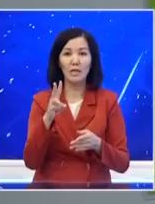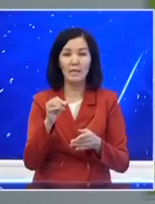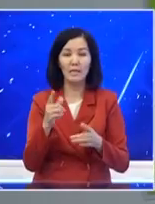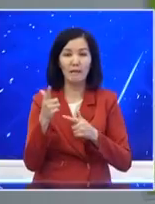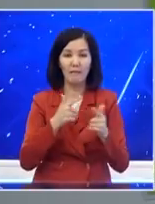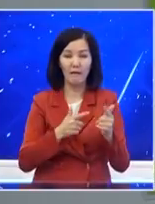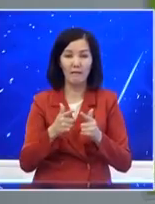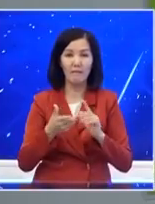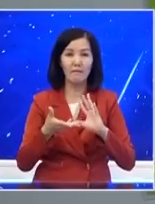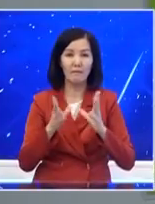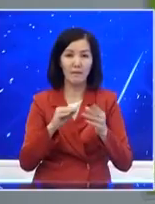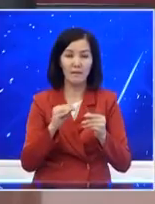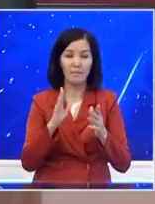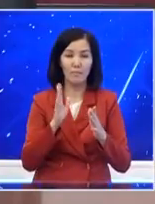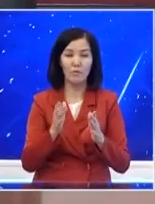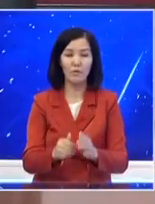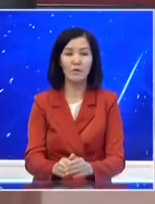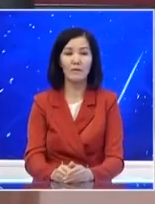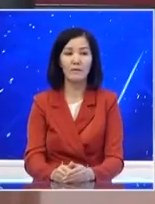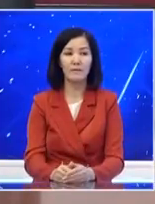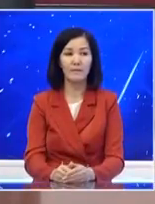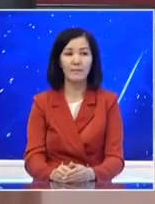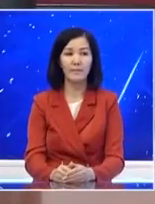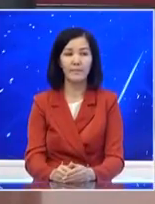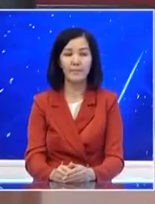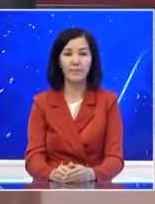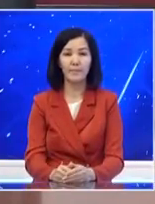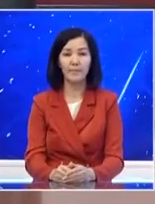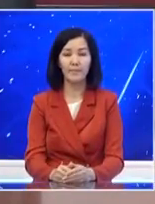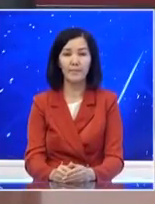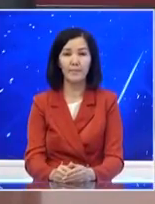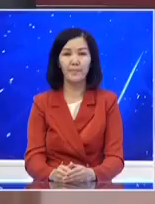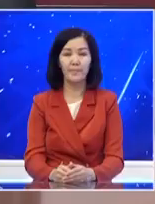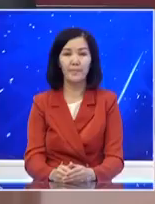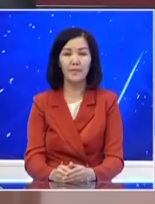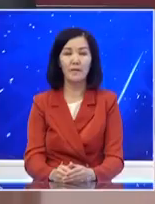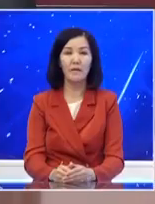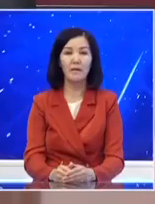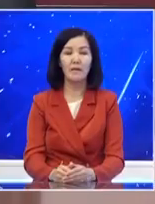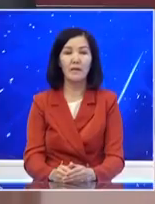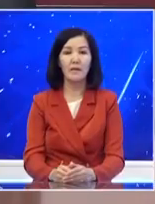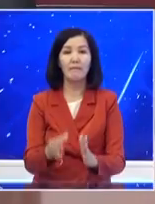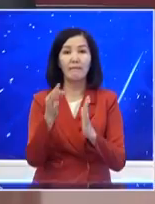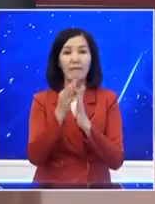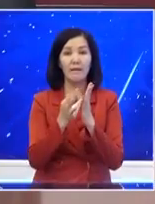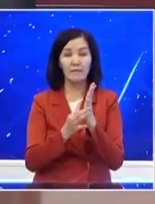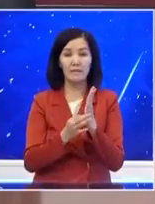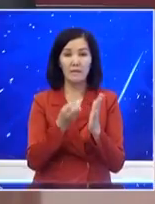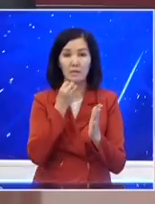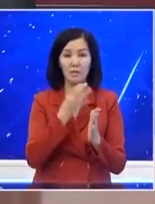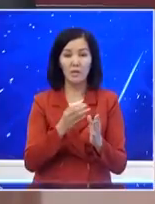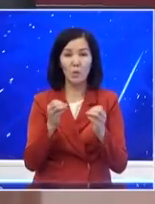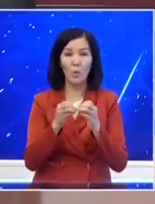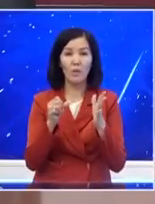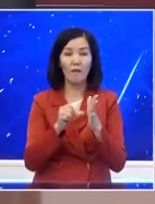болады. Показатель не хороший, но самое главное мы проводим. Алғашқы нәтижелер шықты. Жаман емес. 16